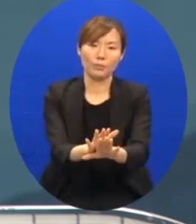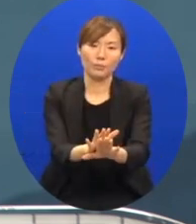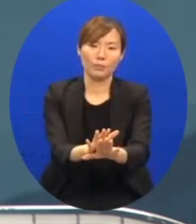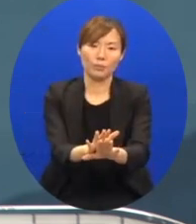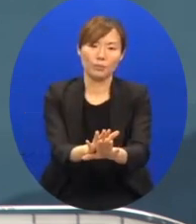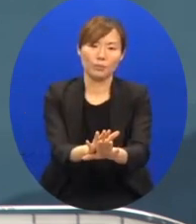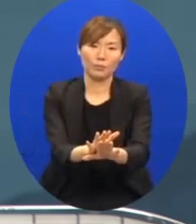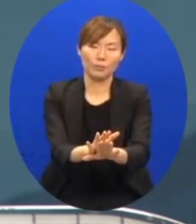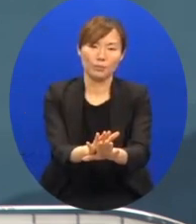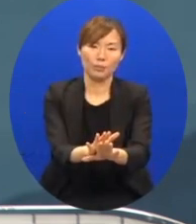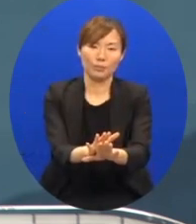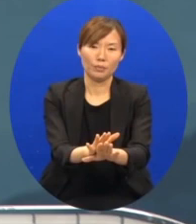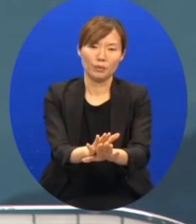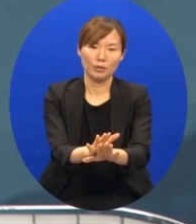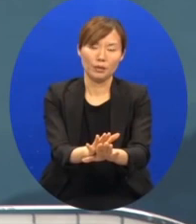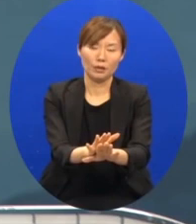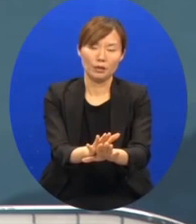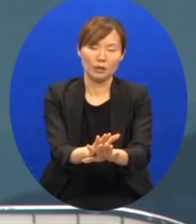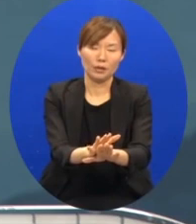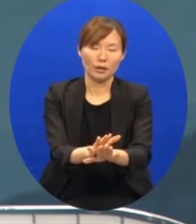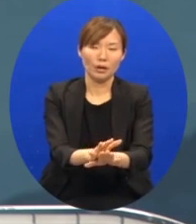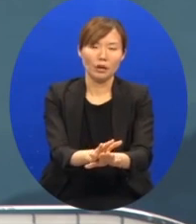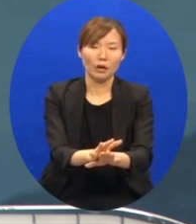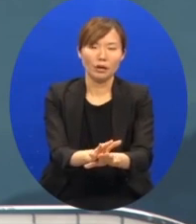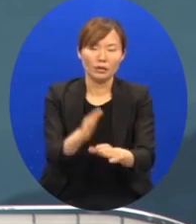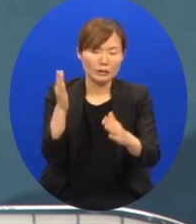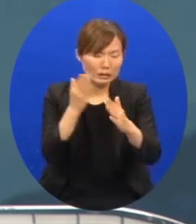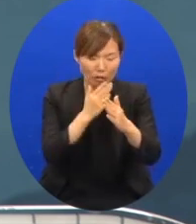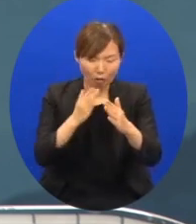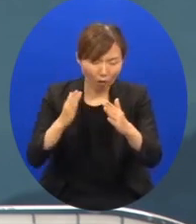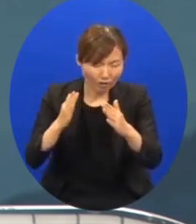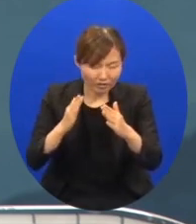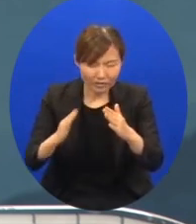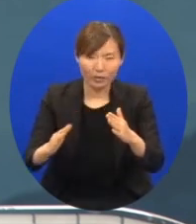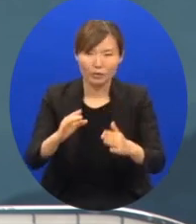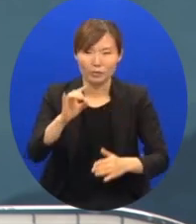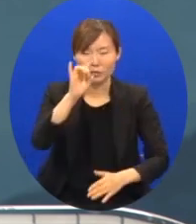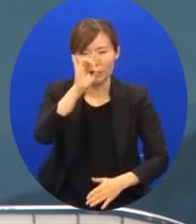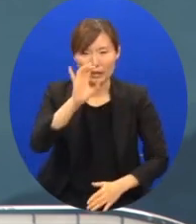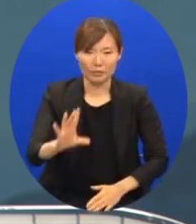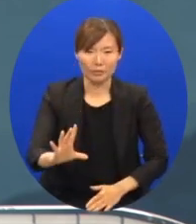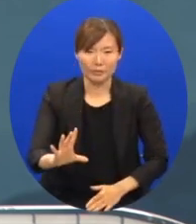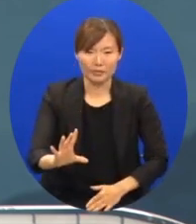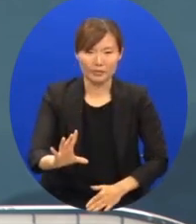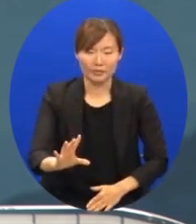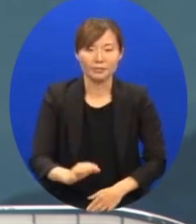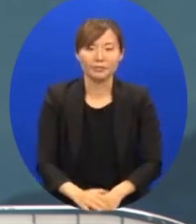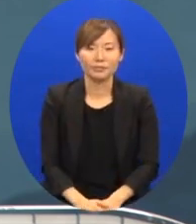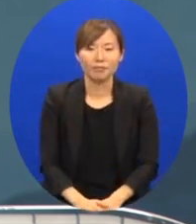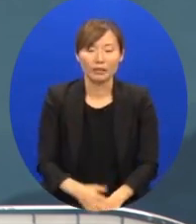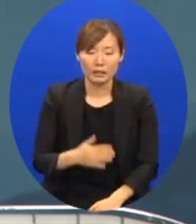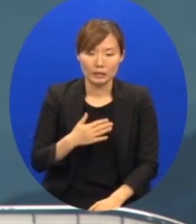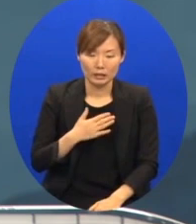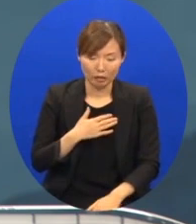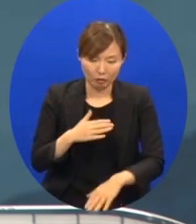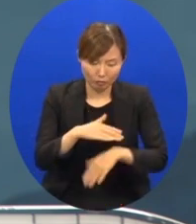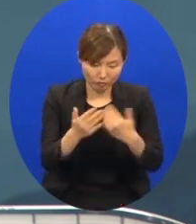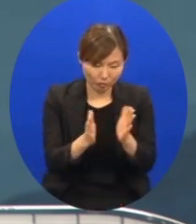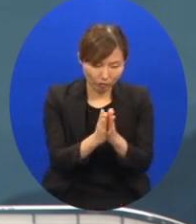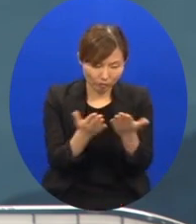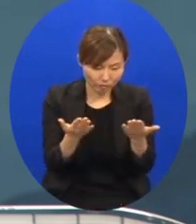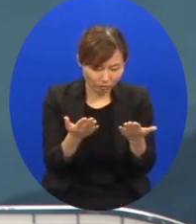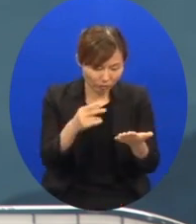여러분 이렇게 되면 안되는 겁니다 어떤분이 목사님 저 성경 통독을 하는데